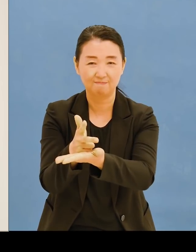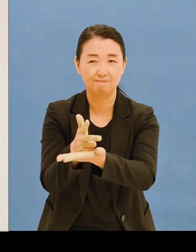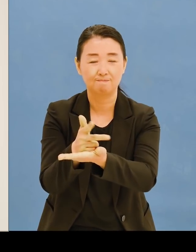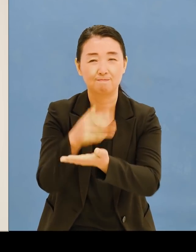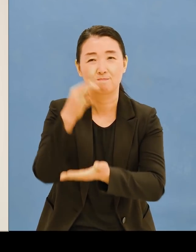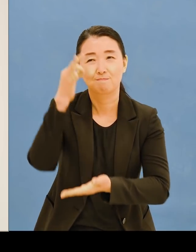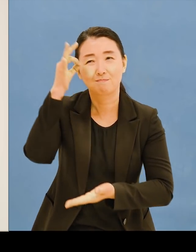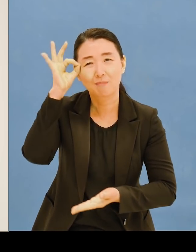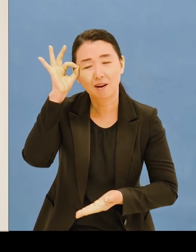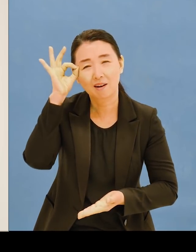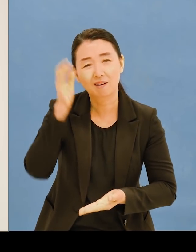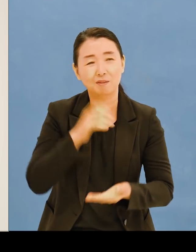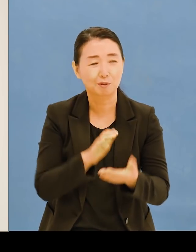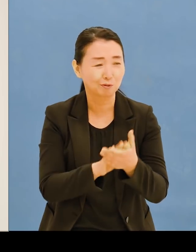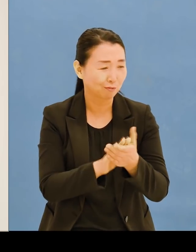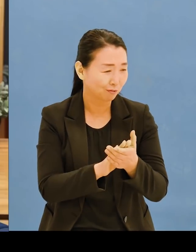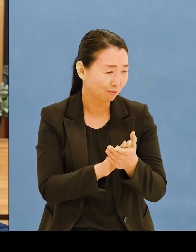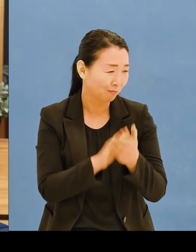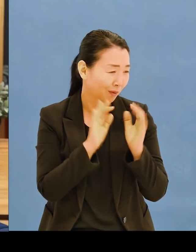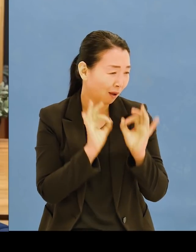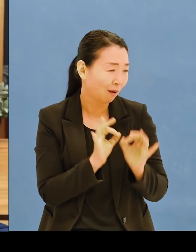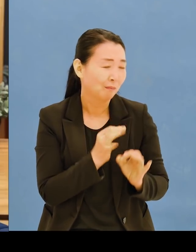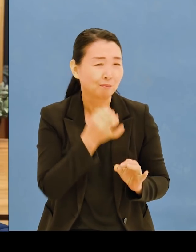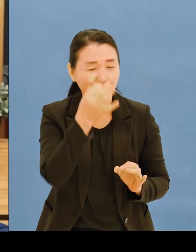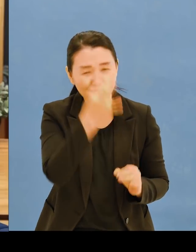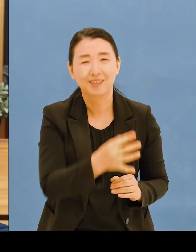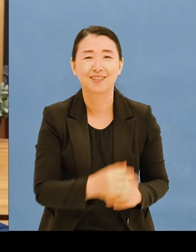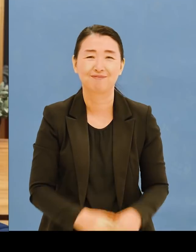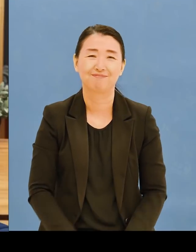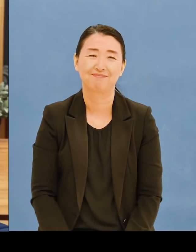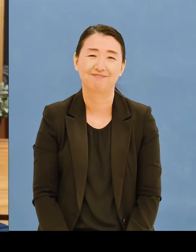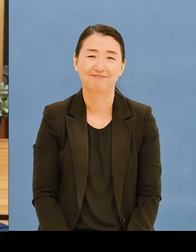이제 나는데 제가 너무 제 친구들한테 미안한 거예요. 그렇죠.